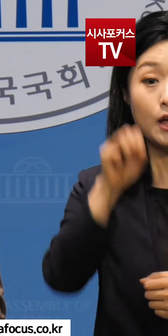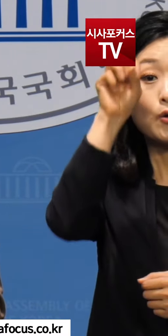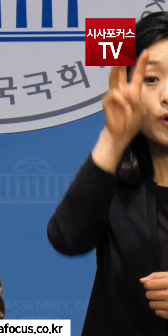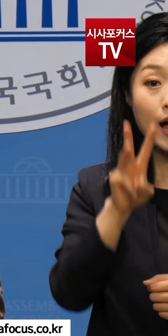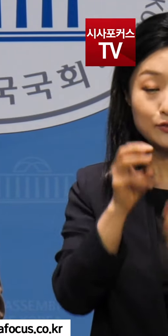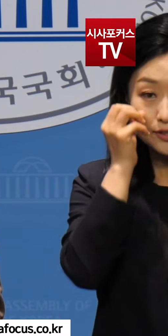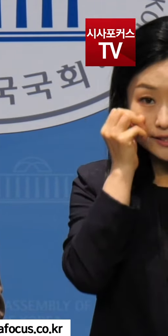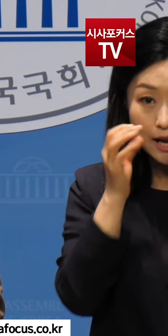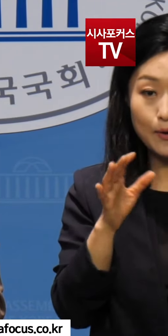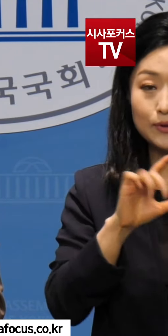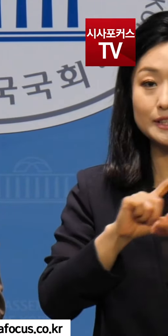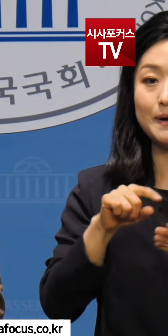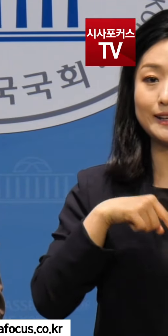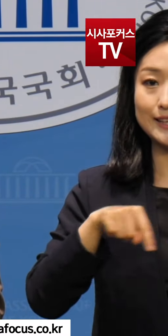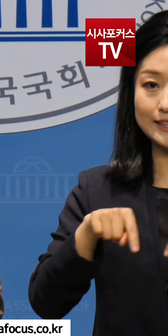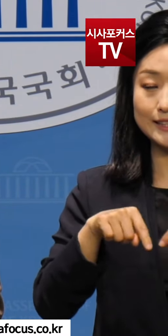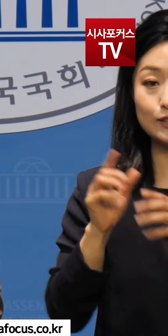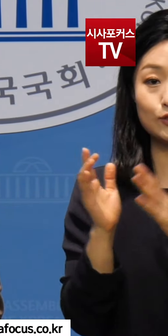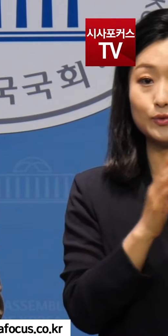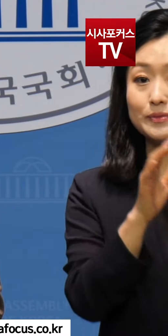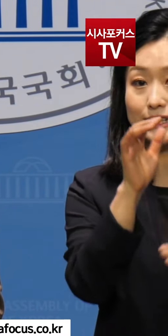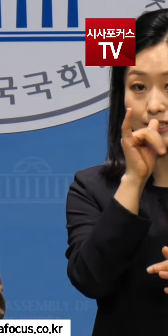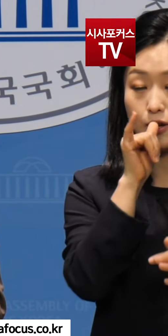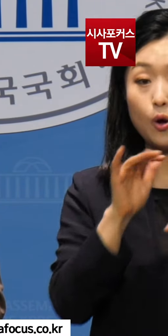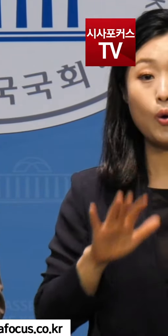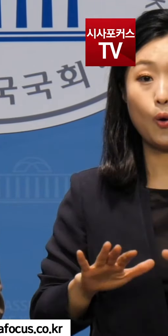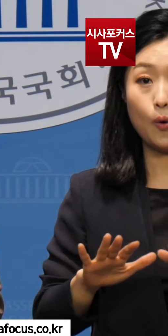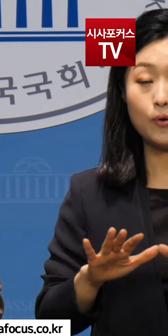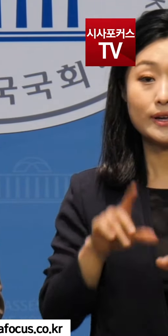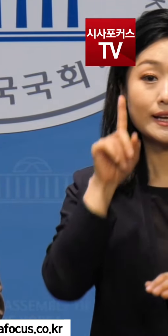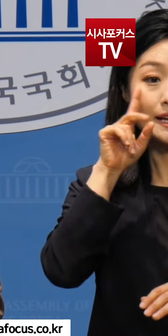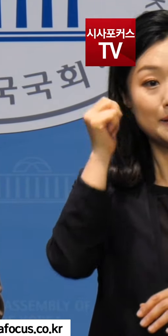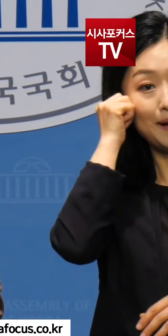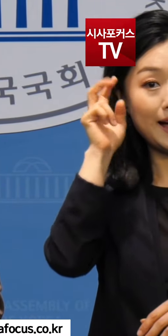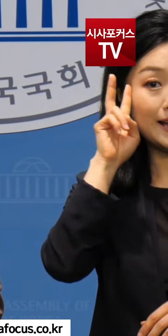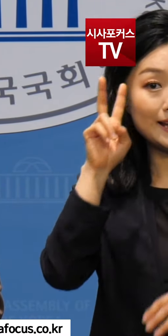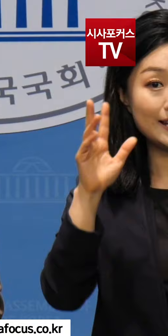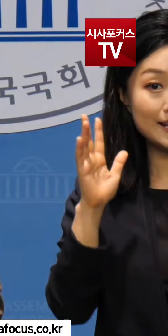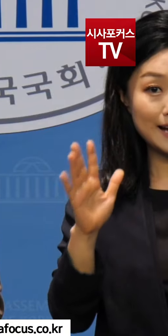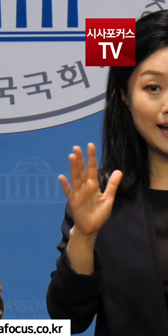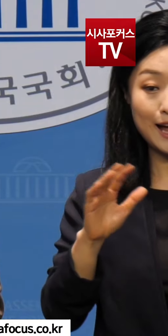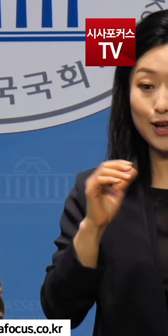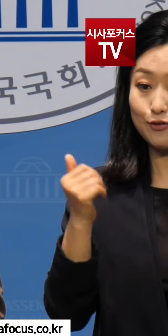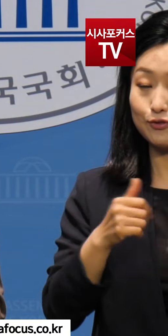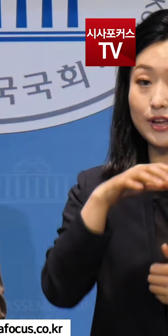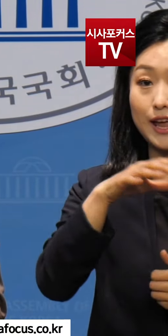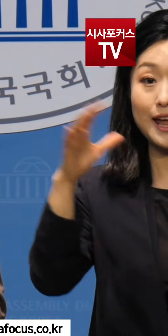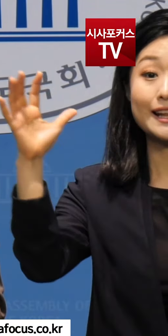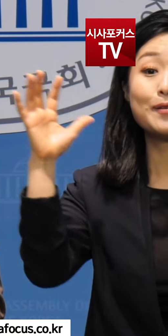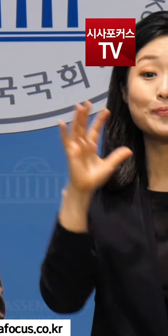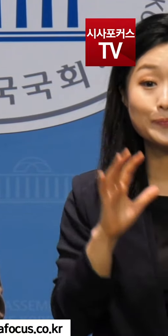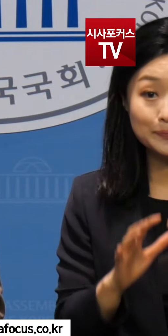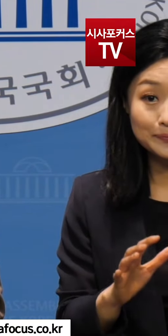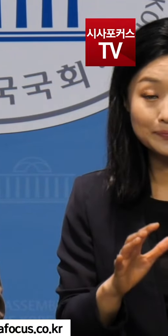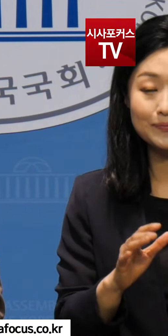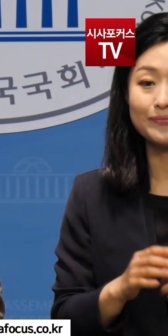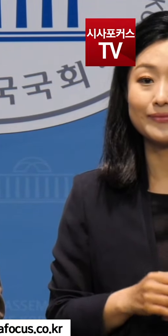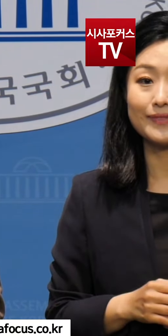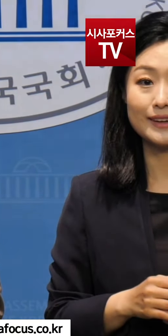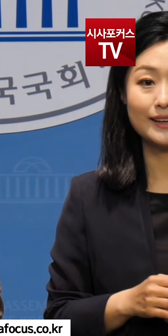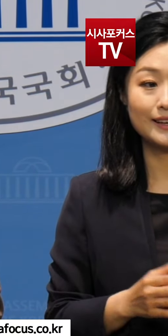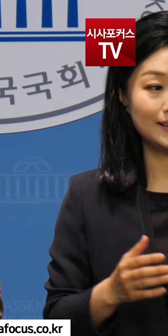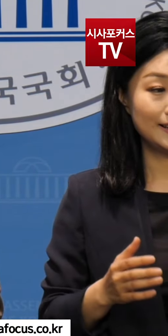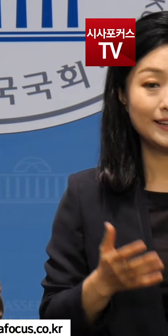시대를 준비하고 있습니다. 우리 광주는 오늘부터 1박 2일 동안 이곳 국회에서 제